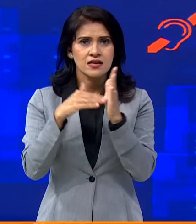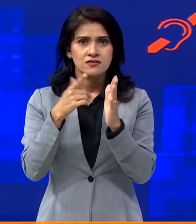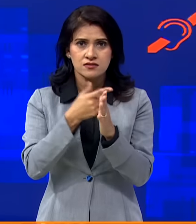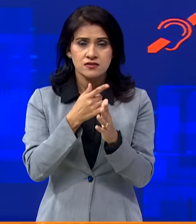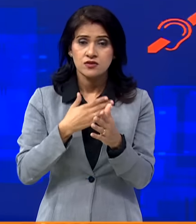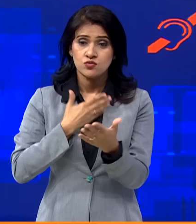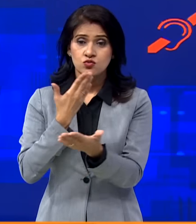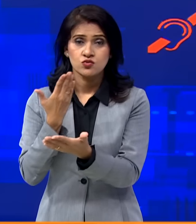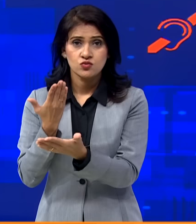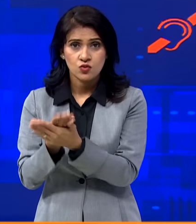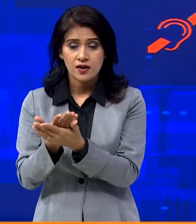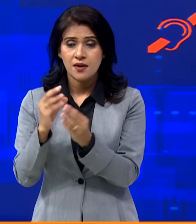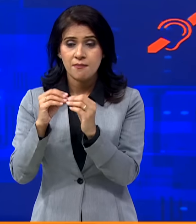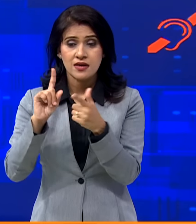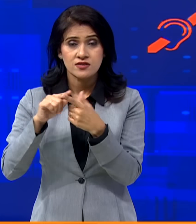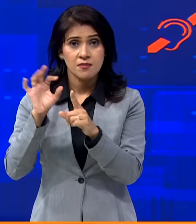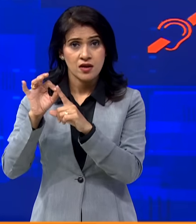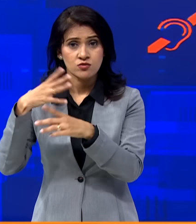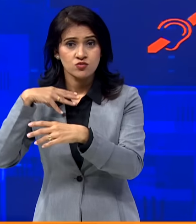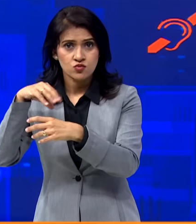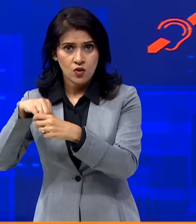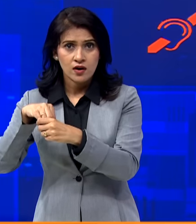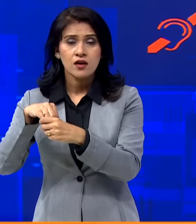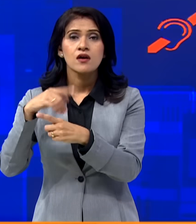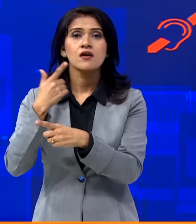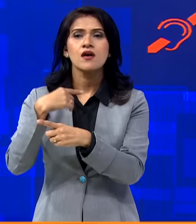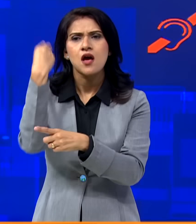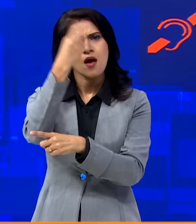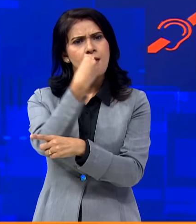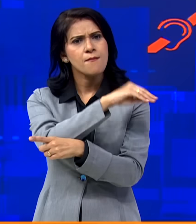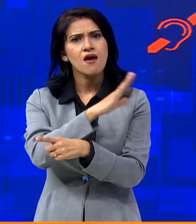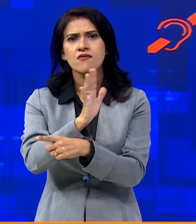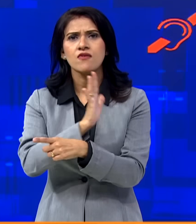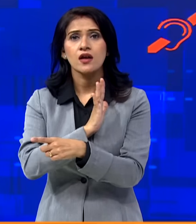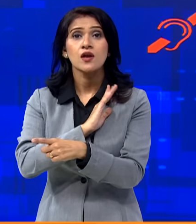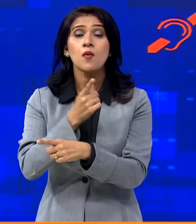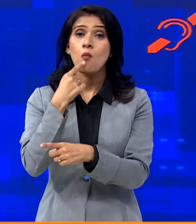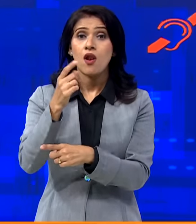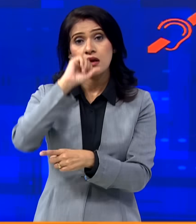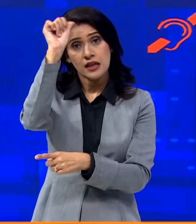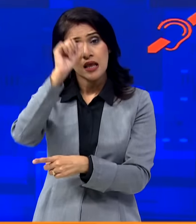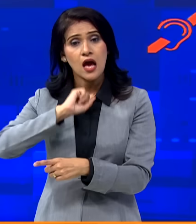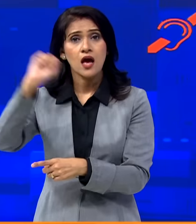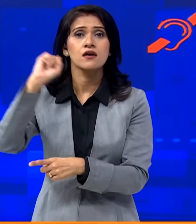मातरम बोले तो हमारा तो सनातन सिखाता है क्षमा वीरस भूषणम हम उसे क्षमा कर देंगे